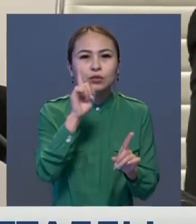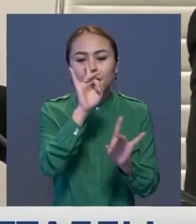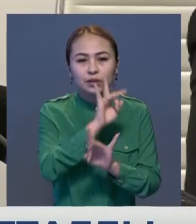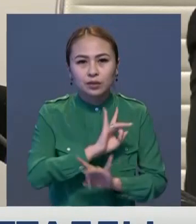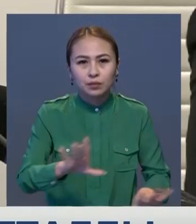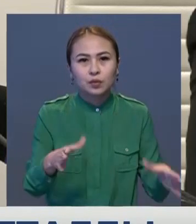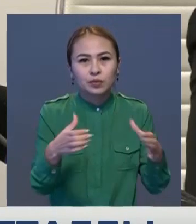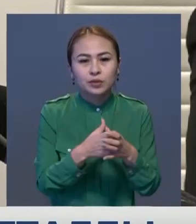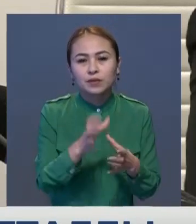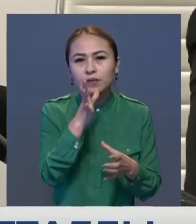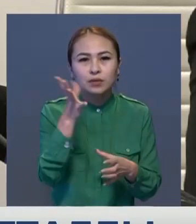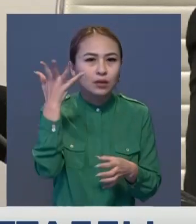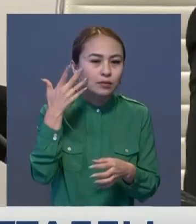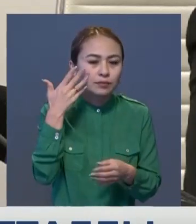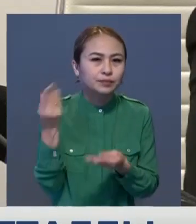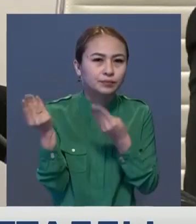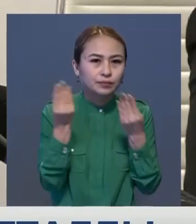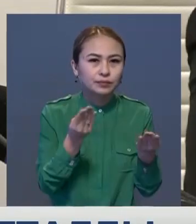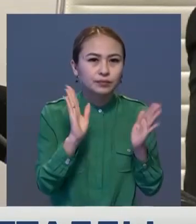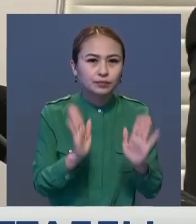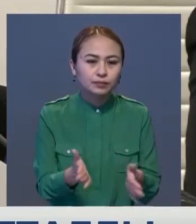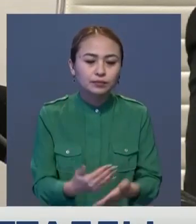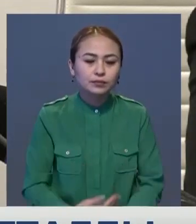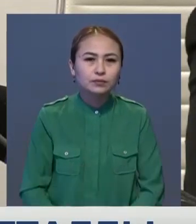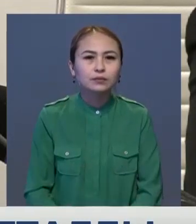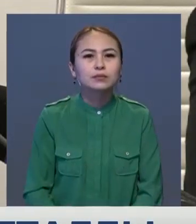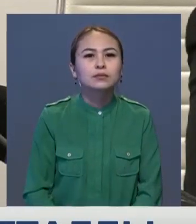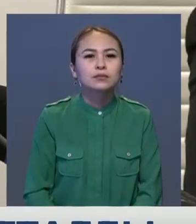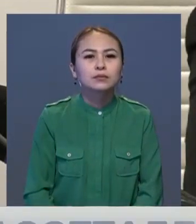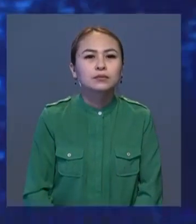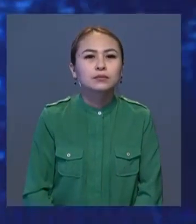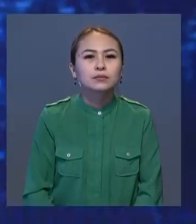үшін осындай кезде өзіміздің ұсыныстарымызды береміз оларға.